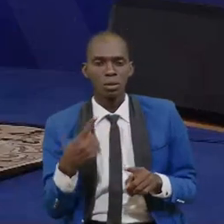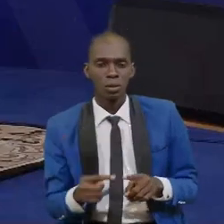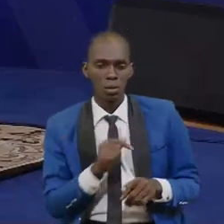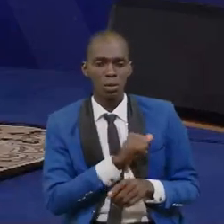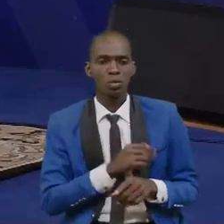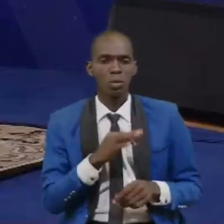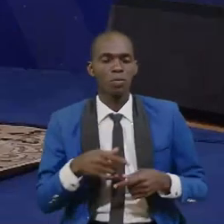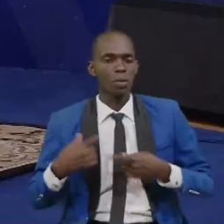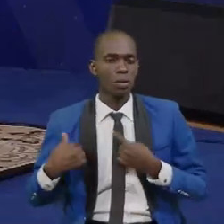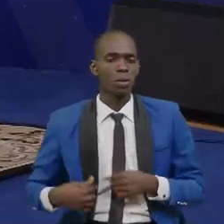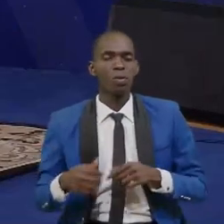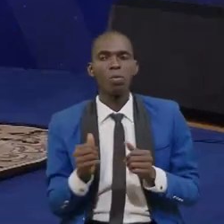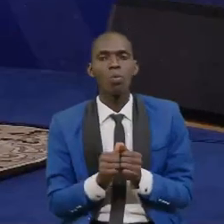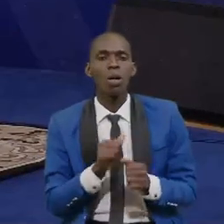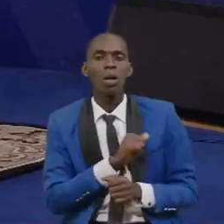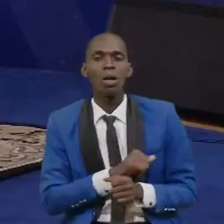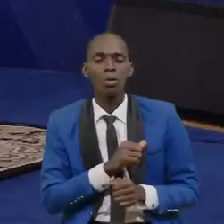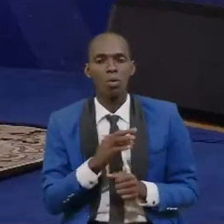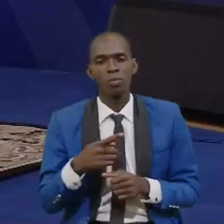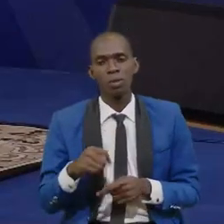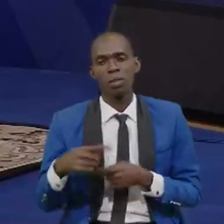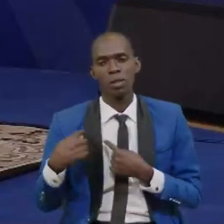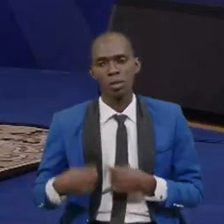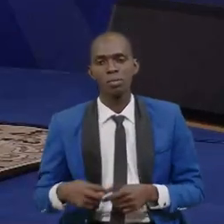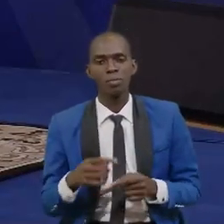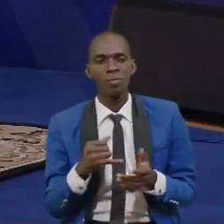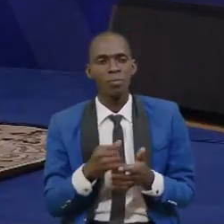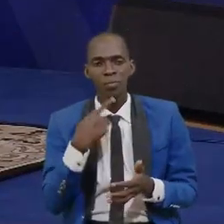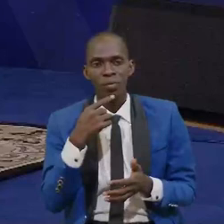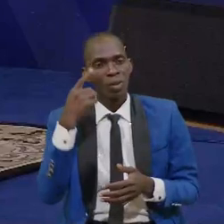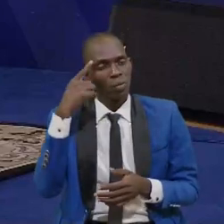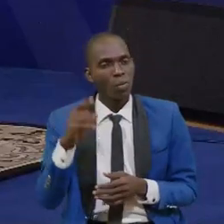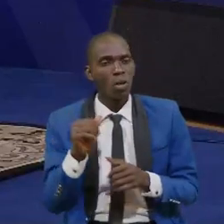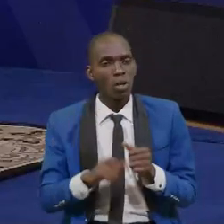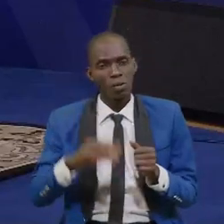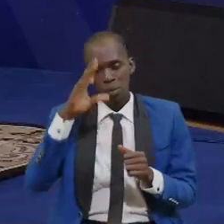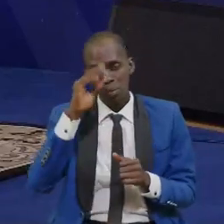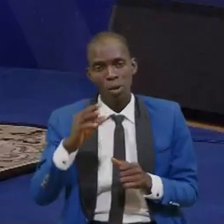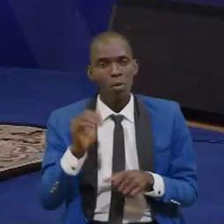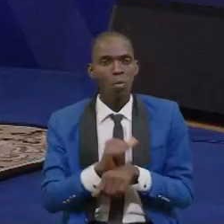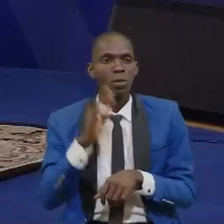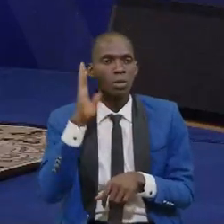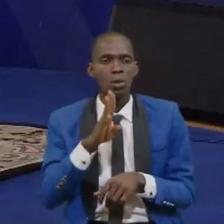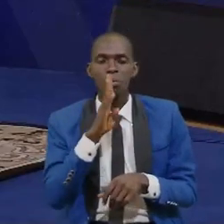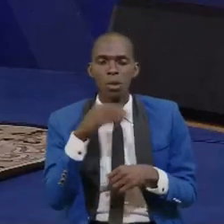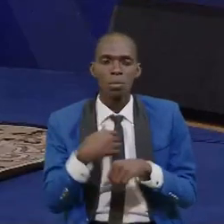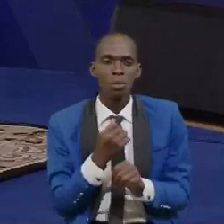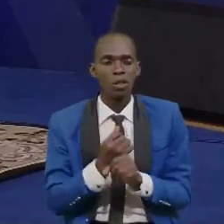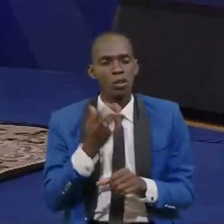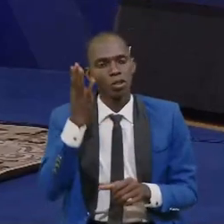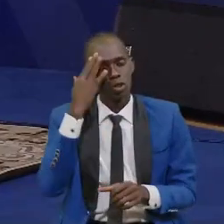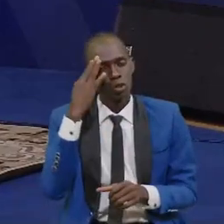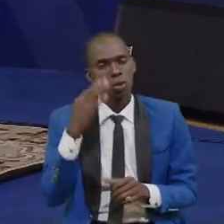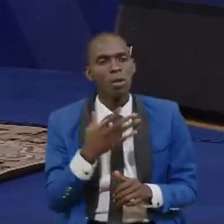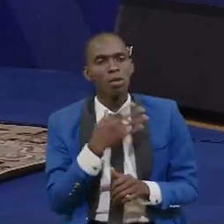cœur. C'est l'attitude du cœur. Et dit, l'œuvre de chacun sera manifestée, car le